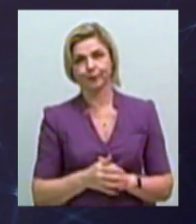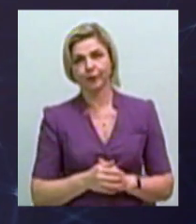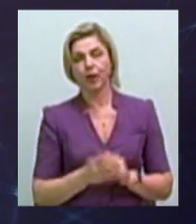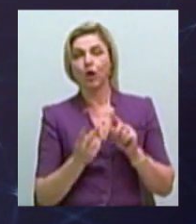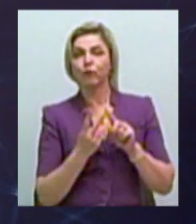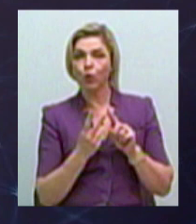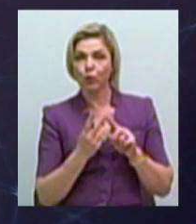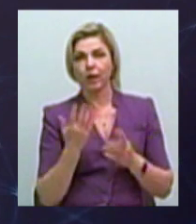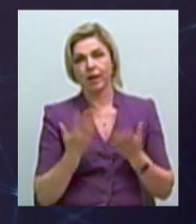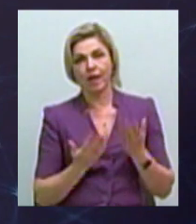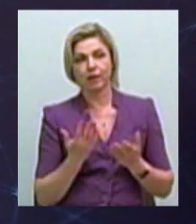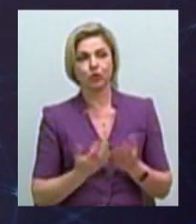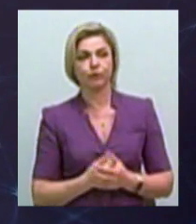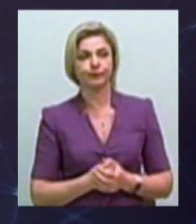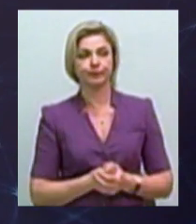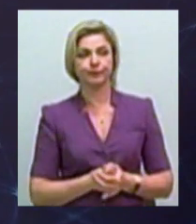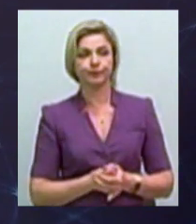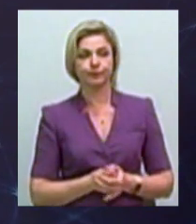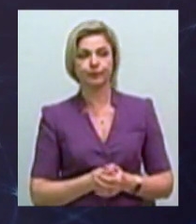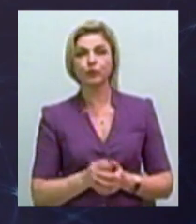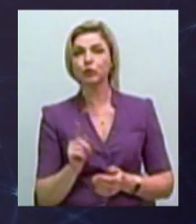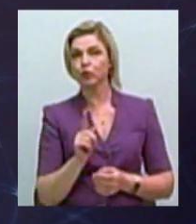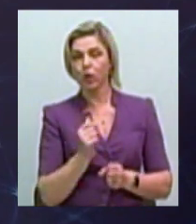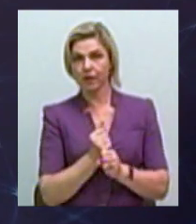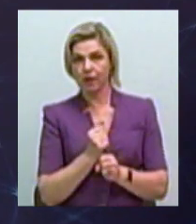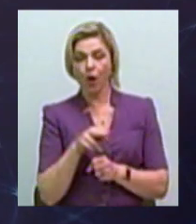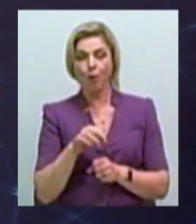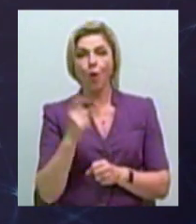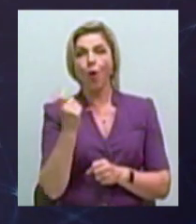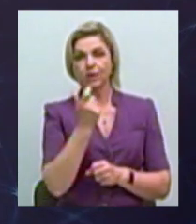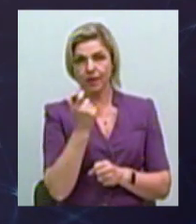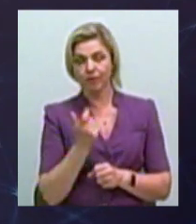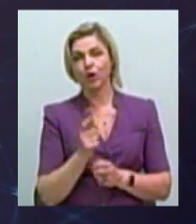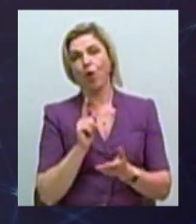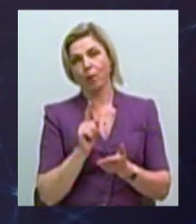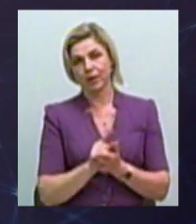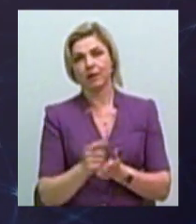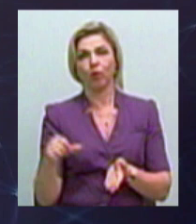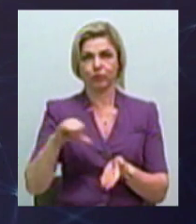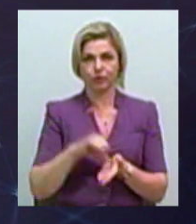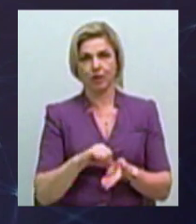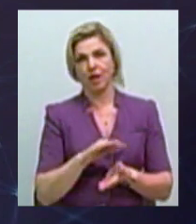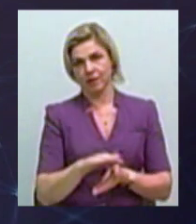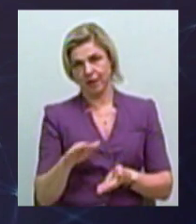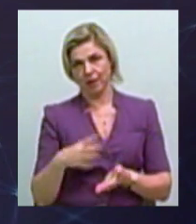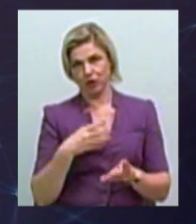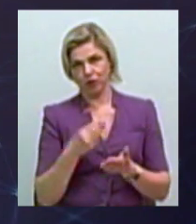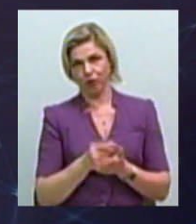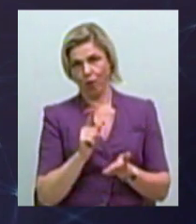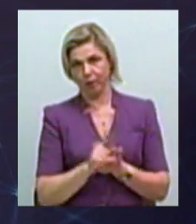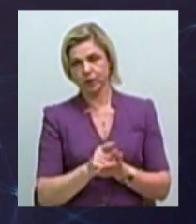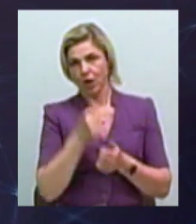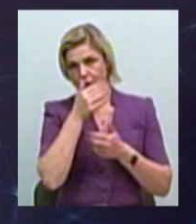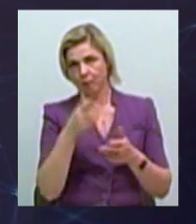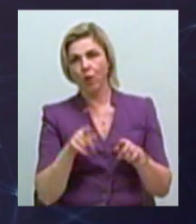По-друге, якщо щось робите по господарству, шановні глядачі, обов'язково залучайте до того своїх дітей. Не може